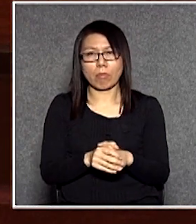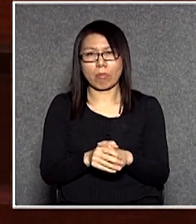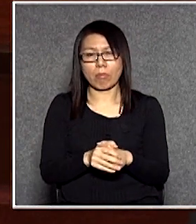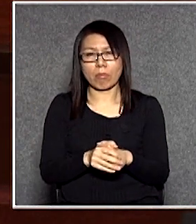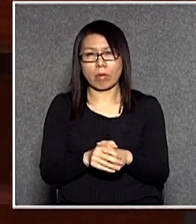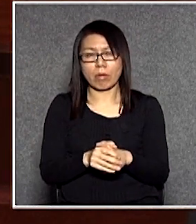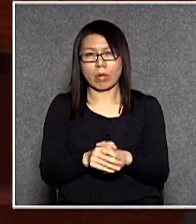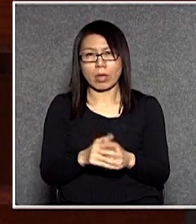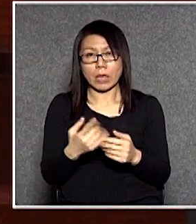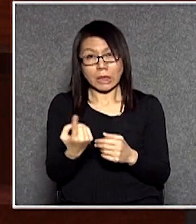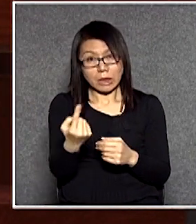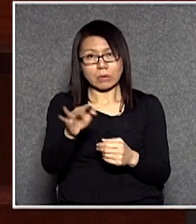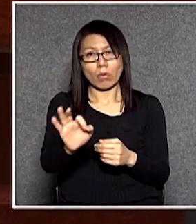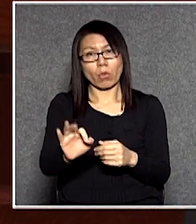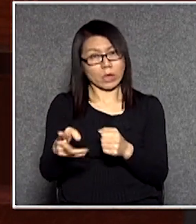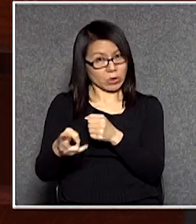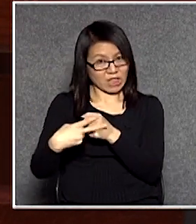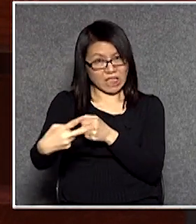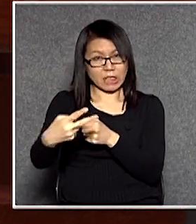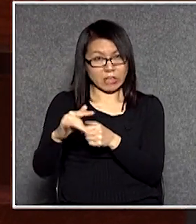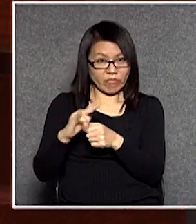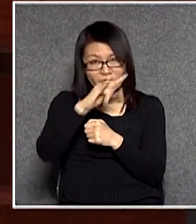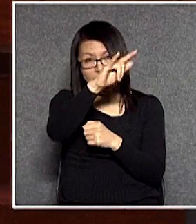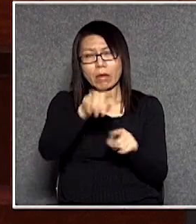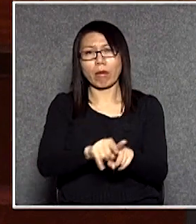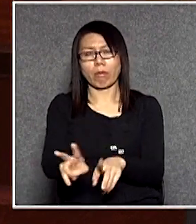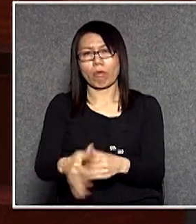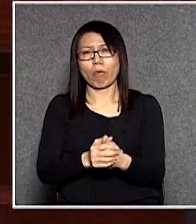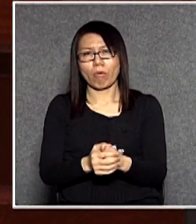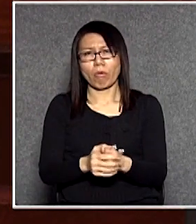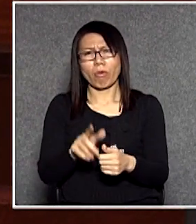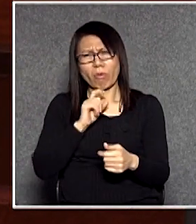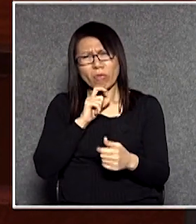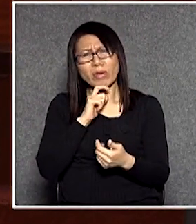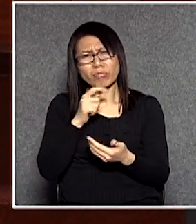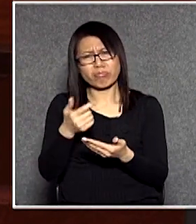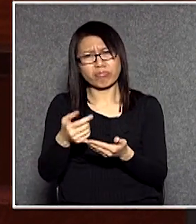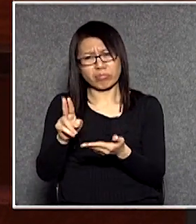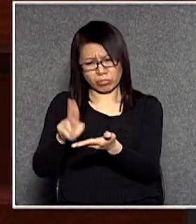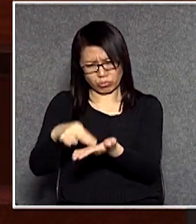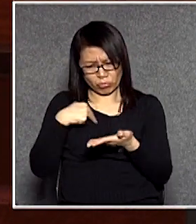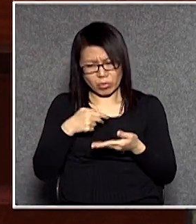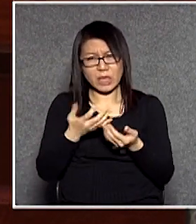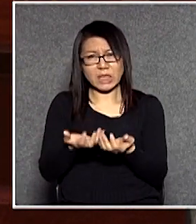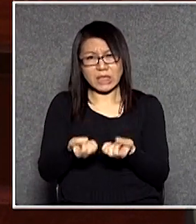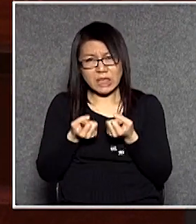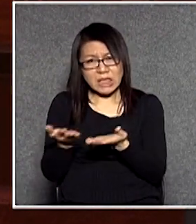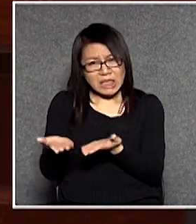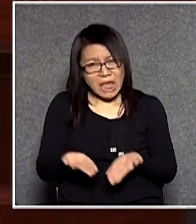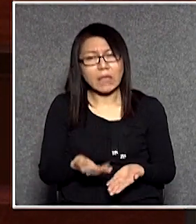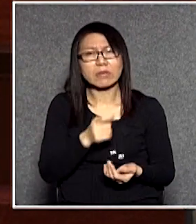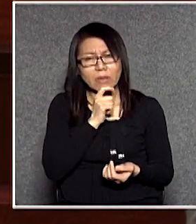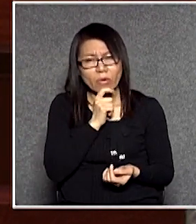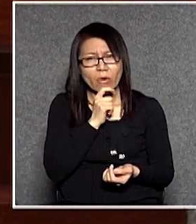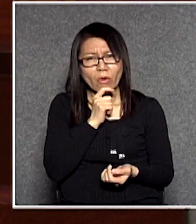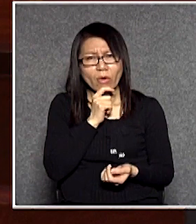一次唔夠，仲要第二次。老實講啊，我哋都有收到啲邀請啦，係咪？自己計過條數，喂，你憑